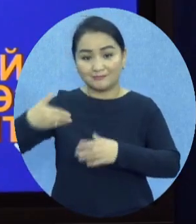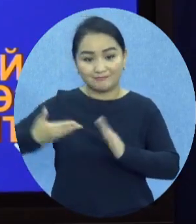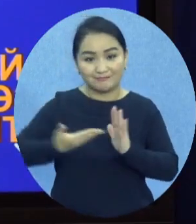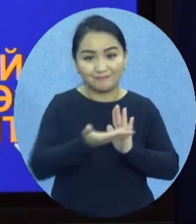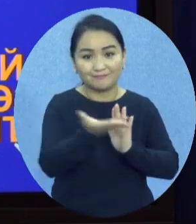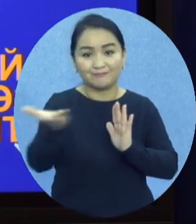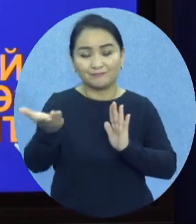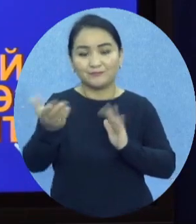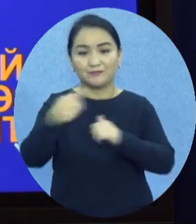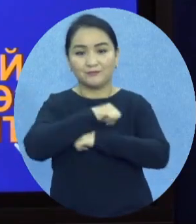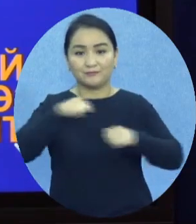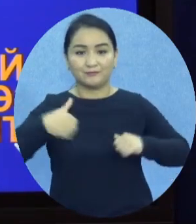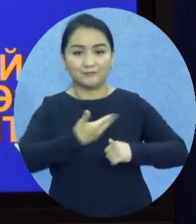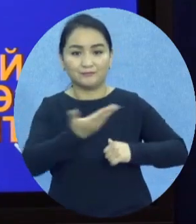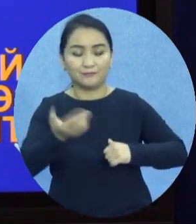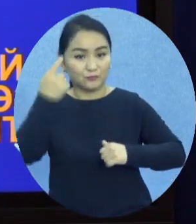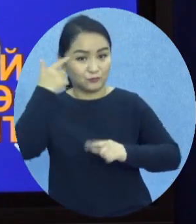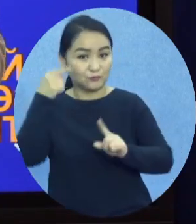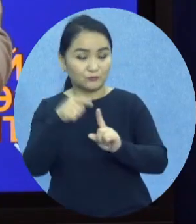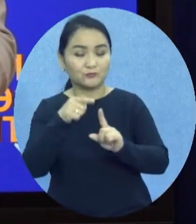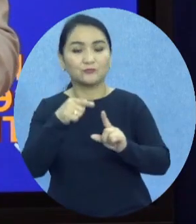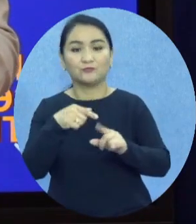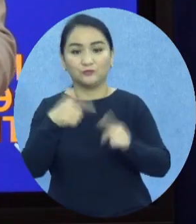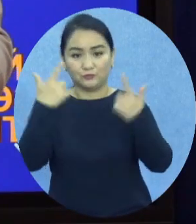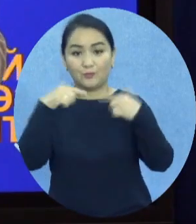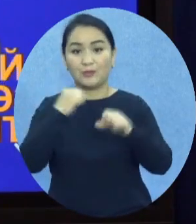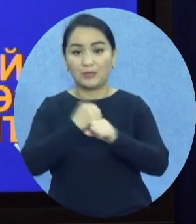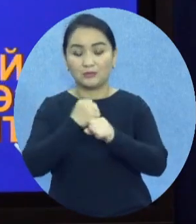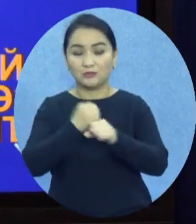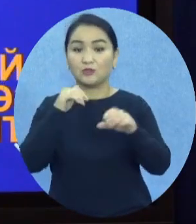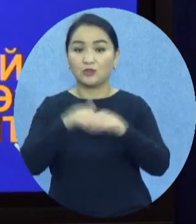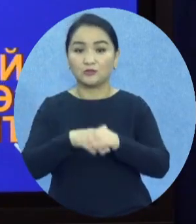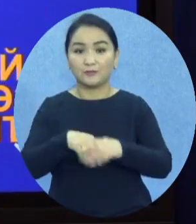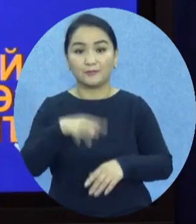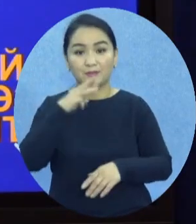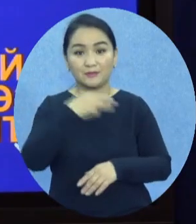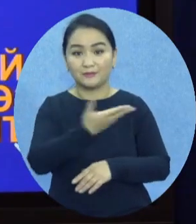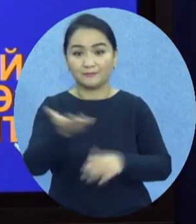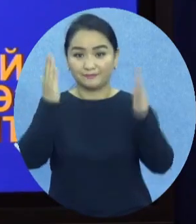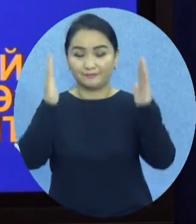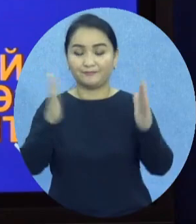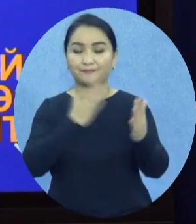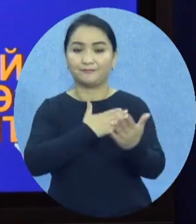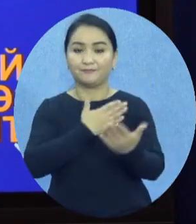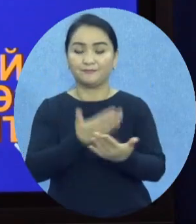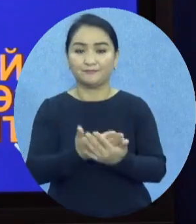орж байна. За ингээ өнөөдрийн мэдээлэлд анхаарлаа хандуулсан танд баярлалаа. Эрүүлэн сайн сайхан бүхнийг хүсье.